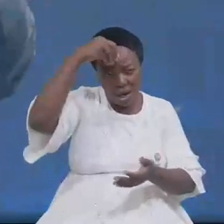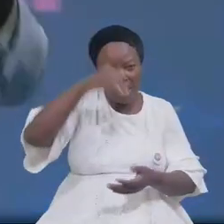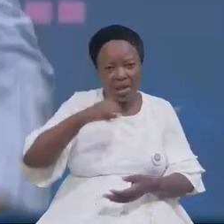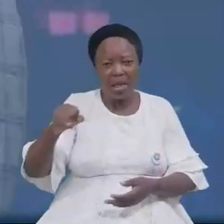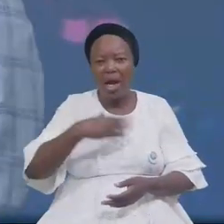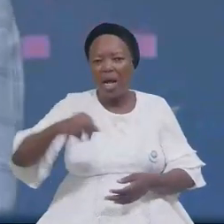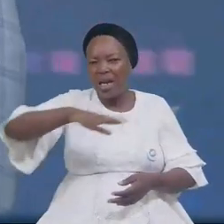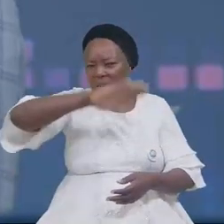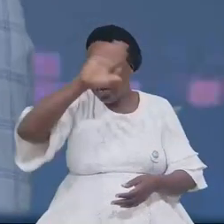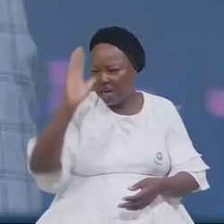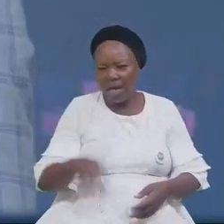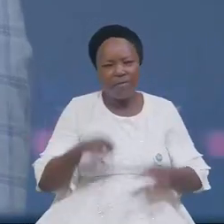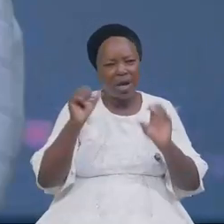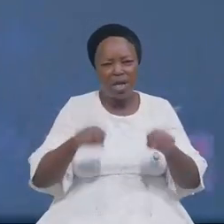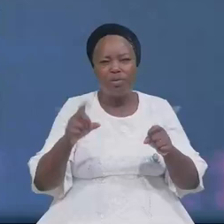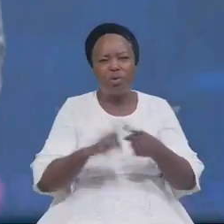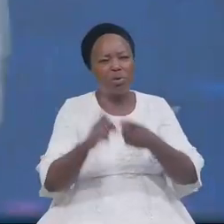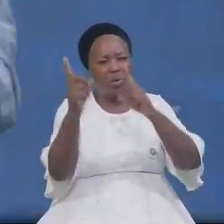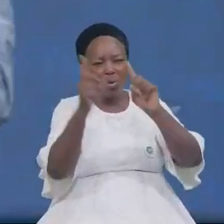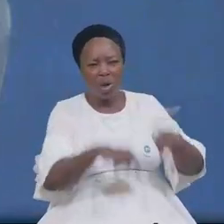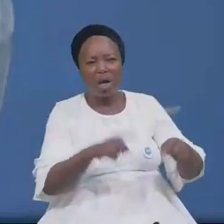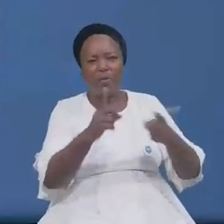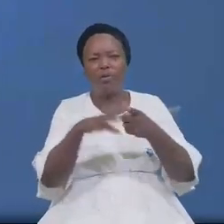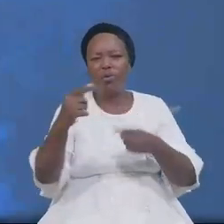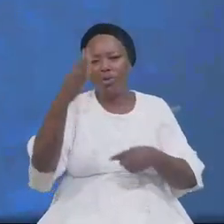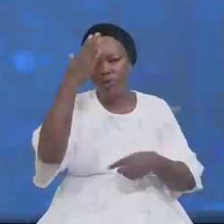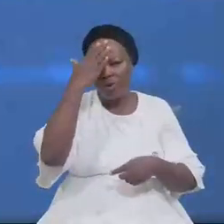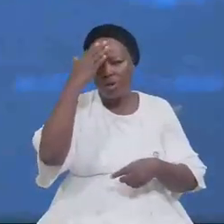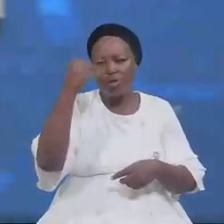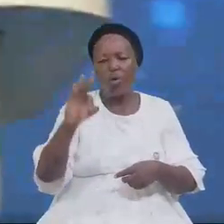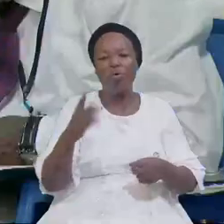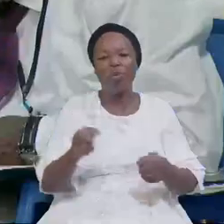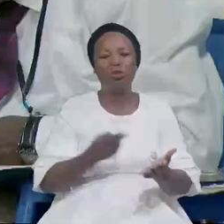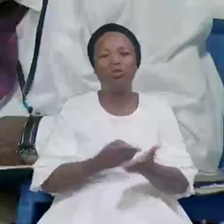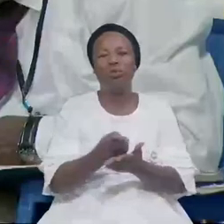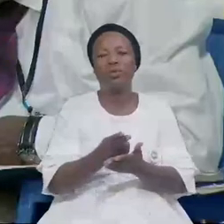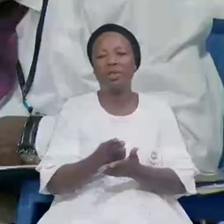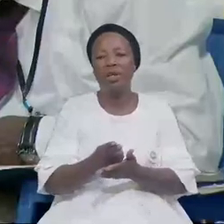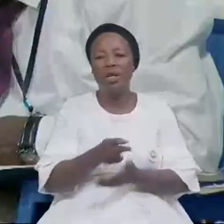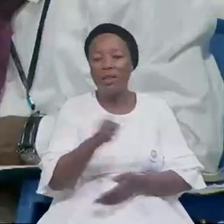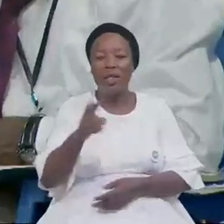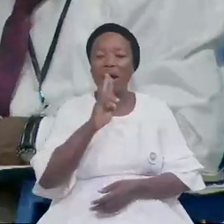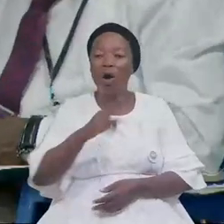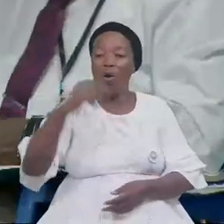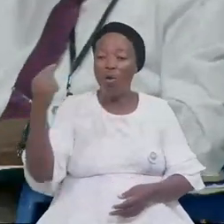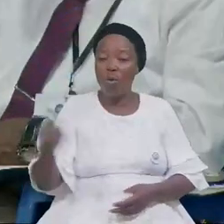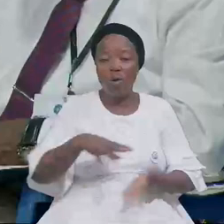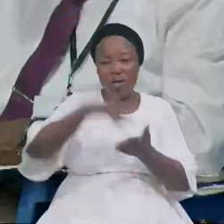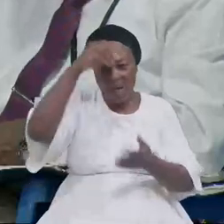apprenant toujours, et ne pouvant jamais arriver à la connaissance de la vérité. Ils apprennent,